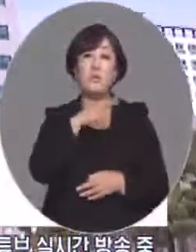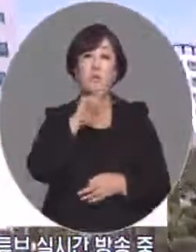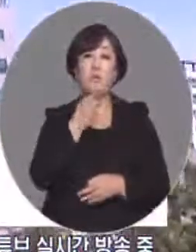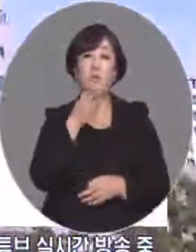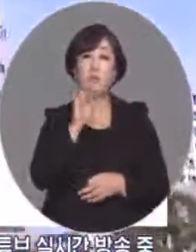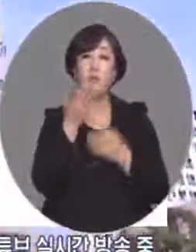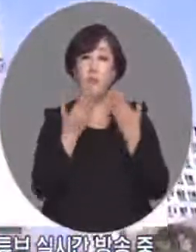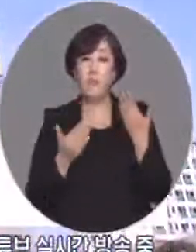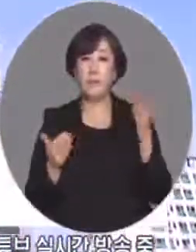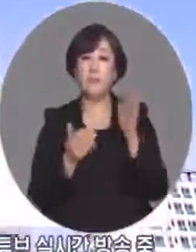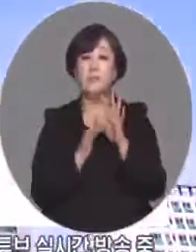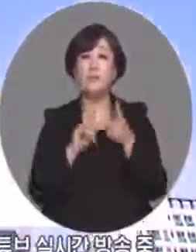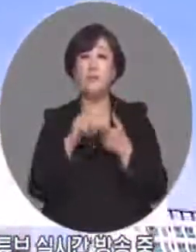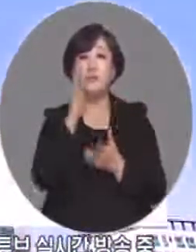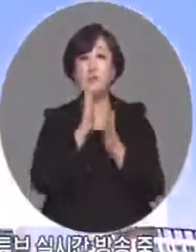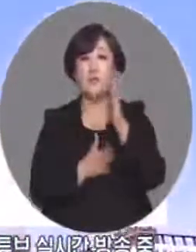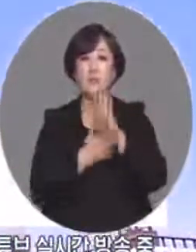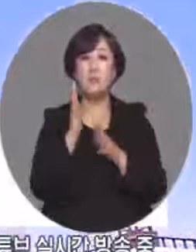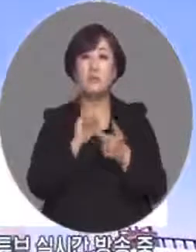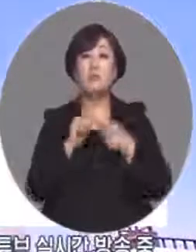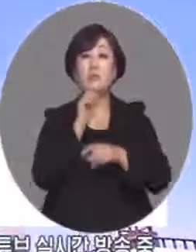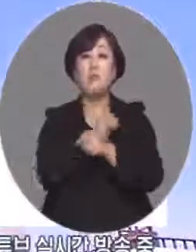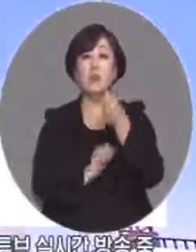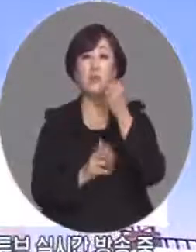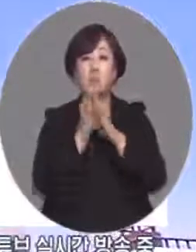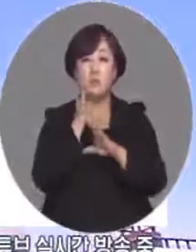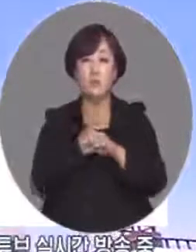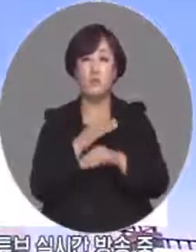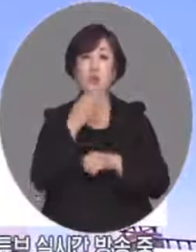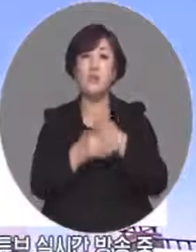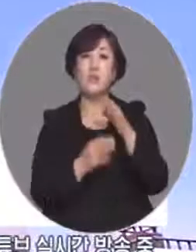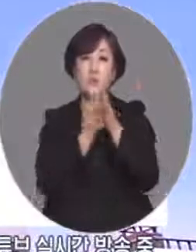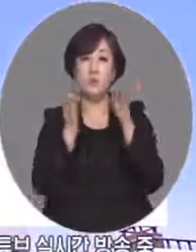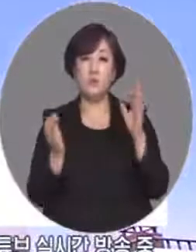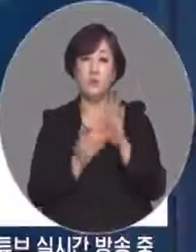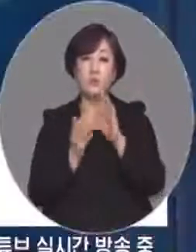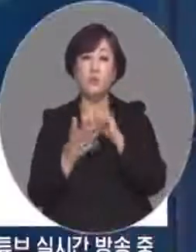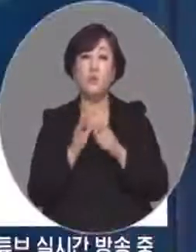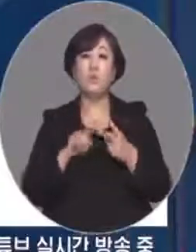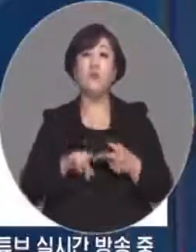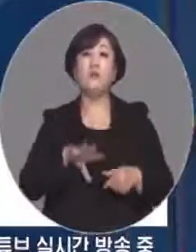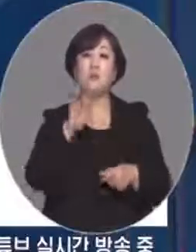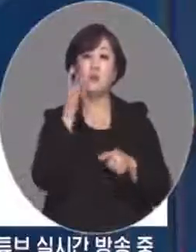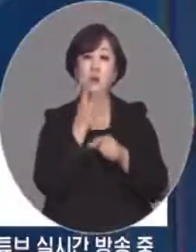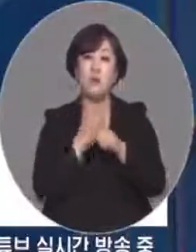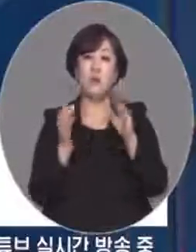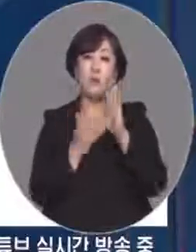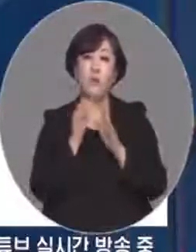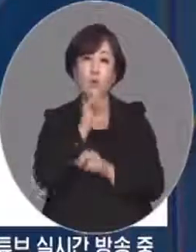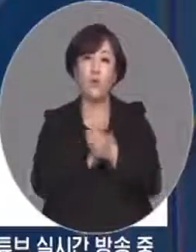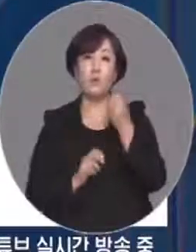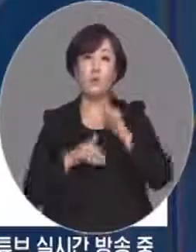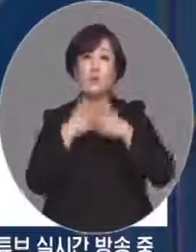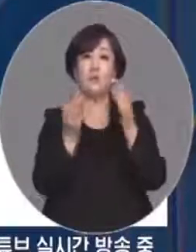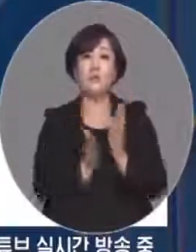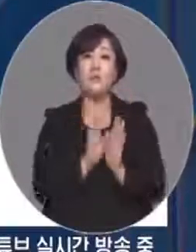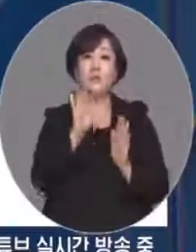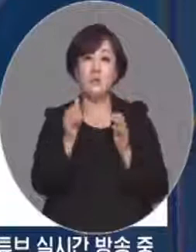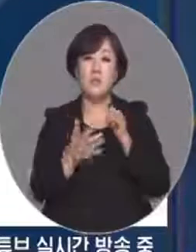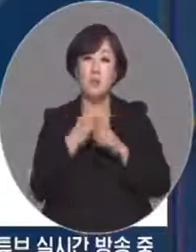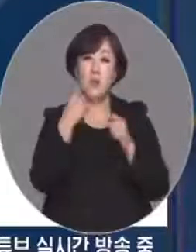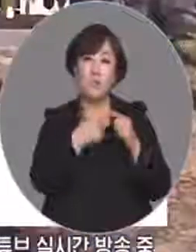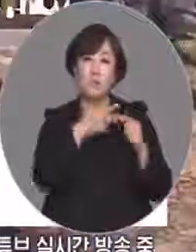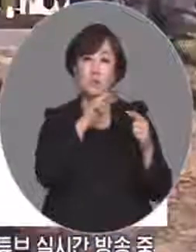기록했습니다. 울산시는 광역시도 가운데 4년 연속 2등급을 받은 곳은 유일하고 올해 광역자치단체 중